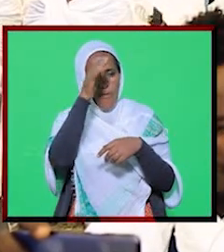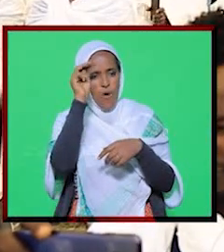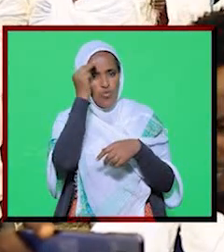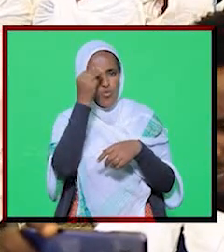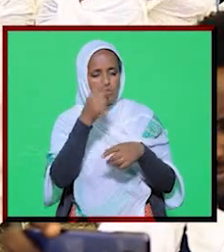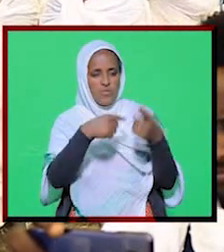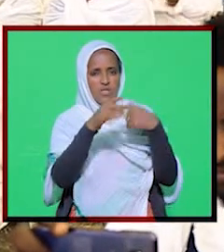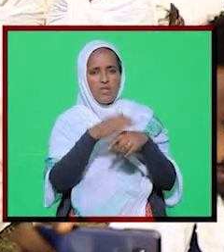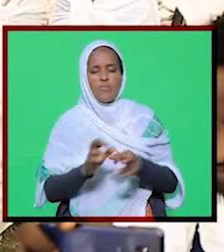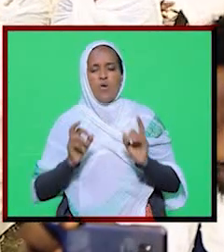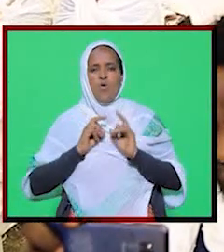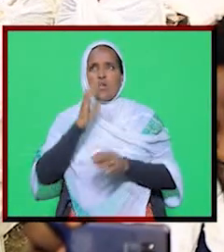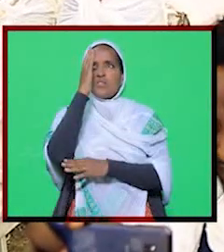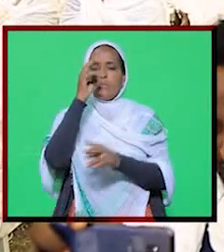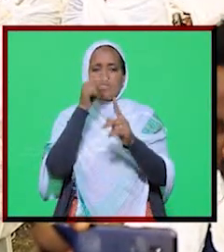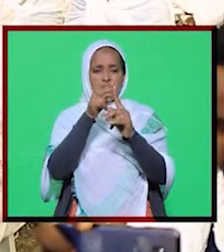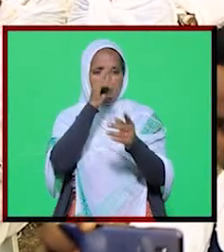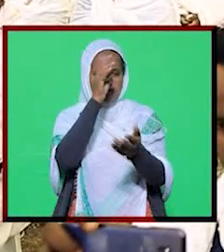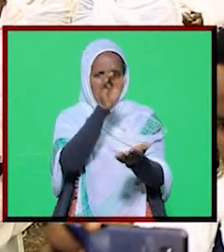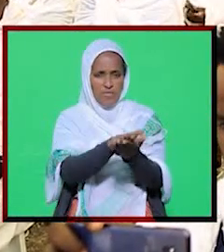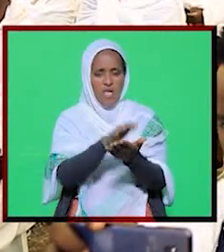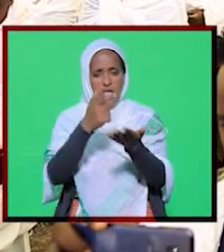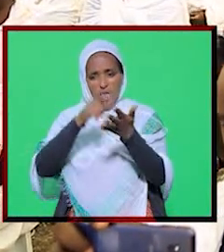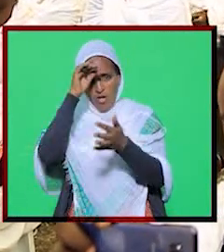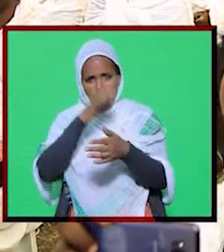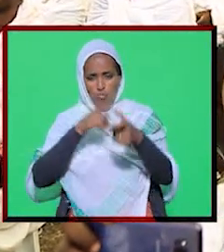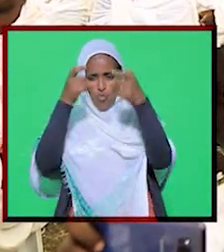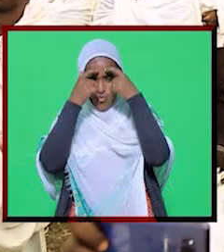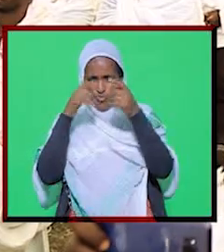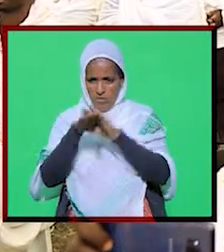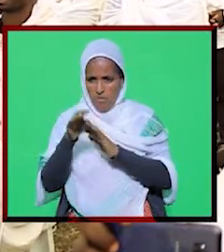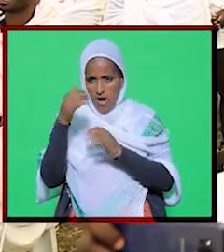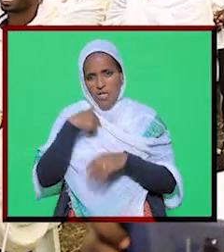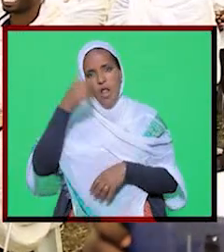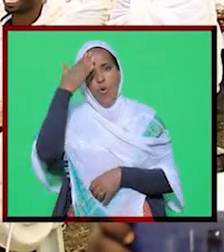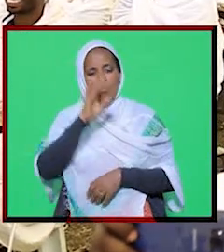መጥቶ በሕያው እግዚአብሔር ስም እምላለሁ ይሄ ሰውዬ መመንኮሱንም አላቅም አለ።